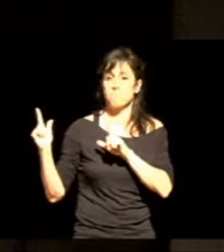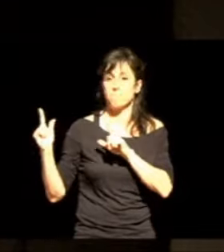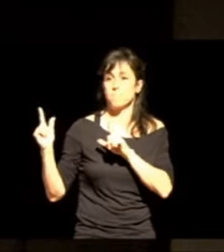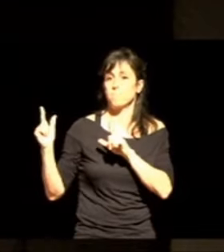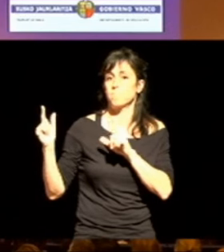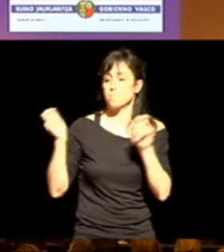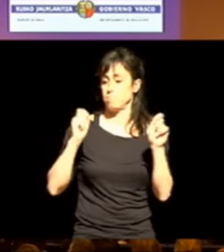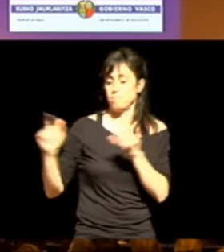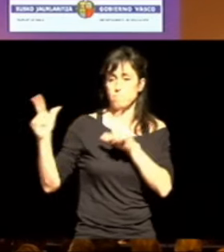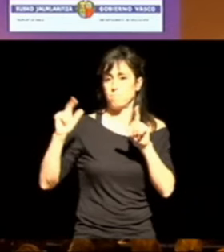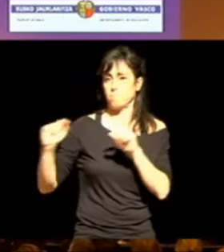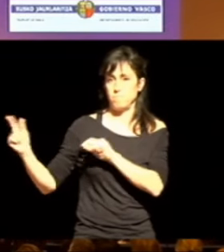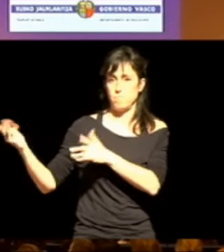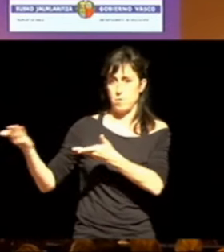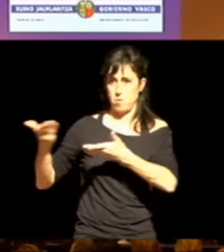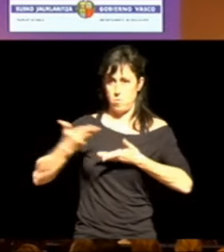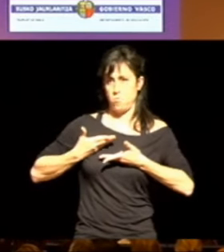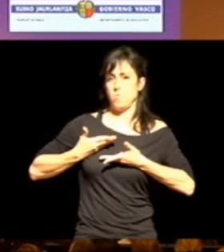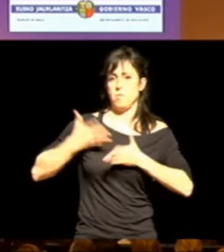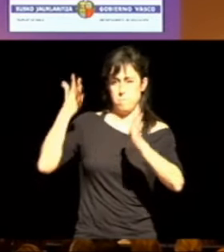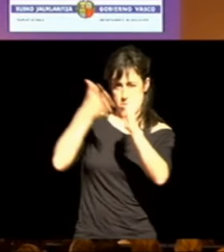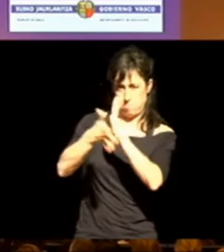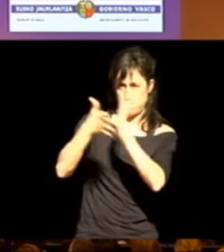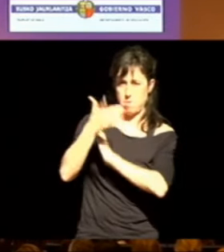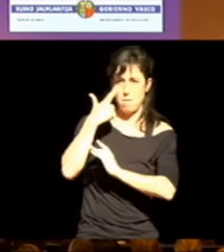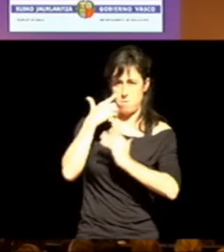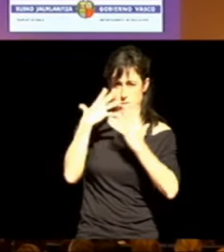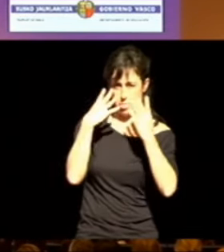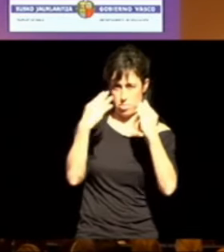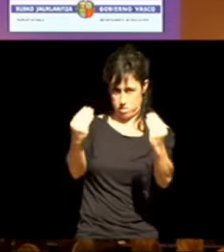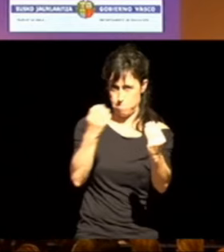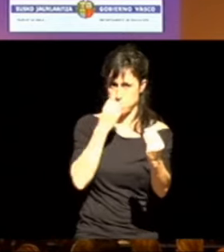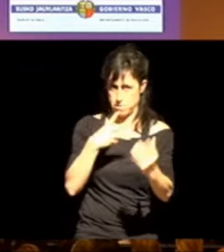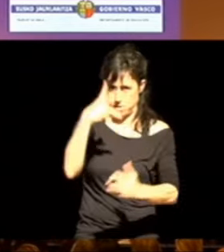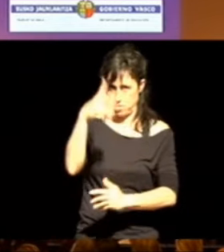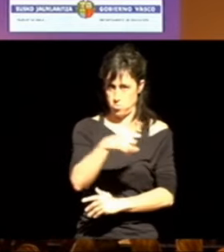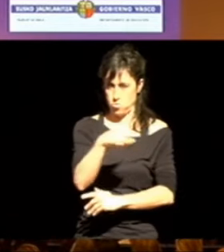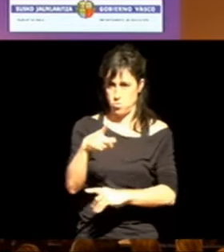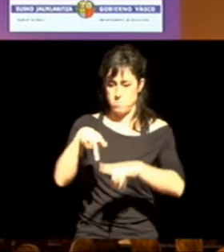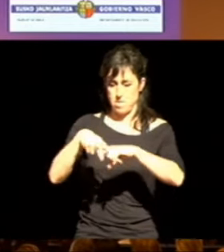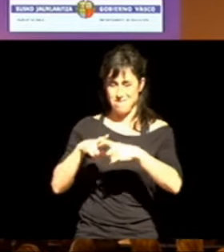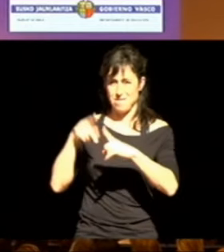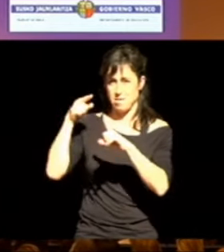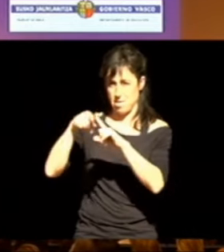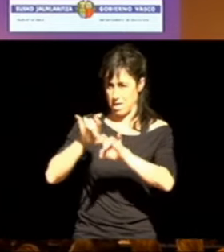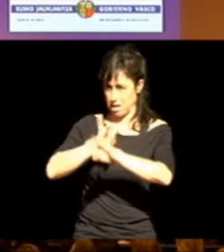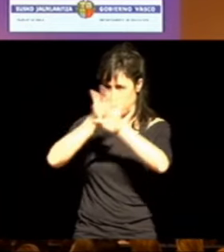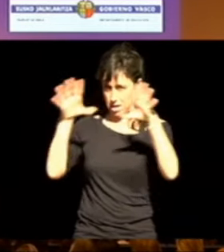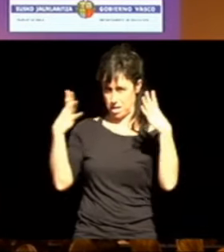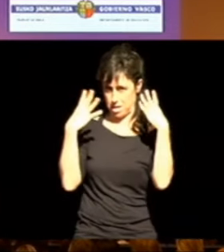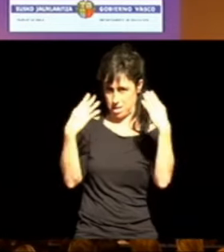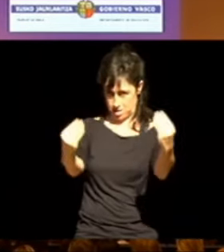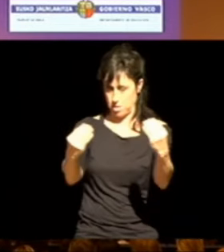diapositiba horien bitartez, ba, soi transmititzen. Haber ondo ulertzen den, zer den, honen helburu, lan tresnoren helburu, eta baita ere antolan du,